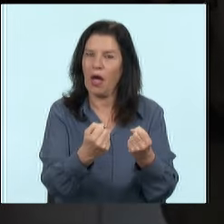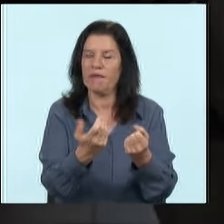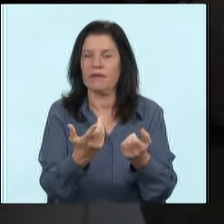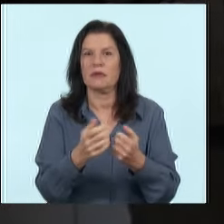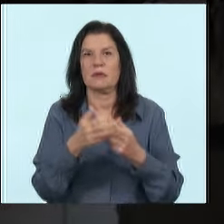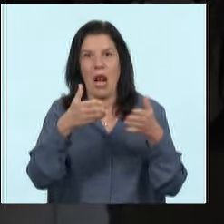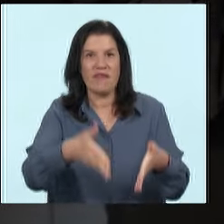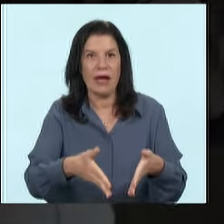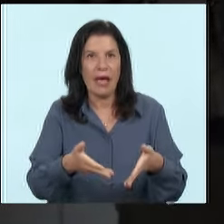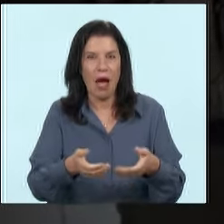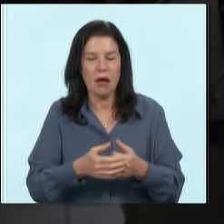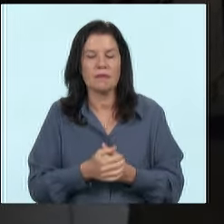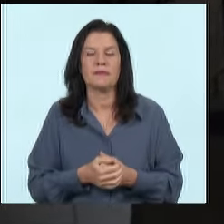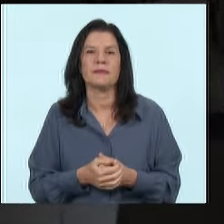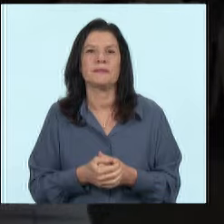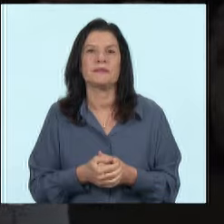ללוויה, כן.